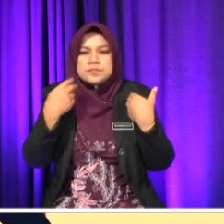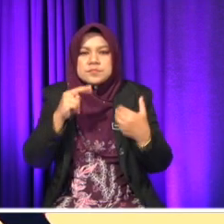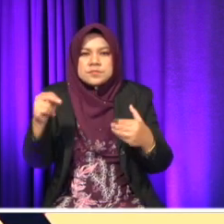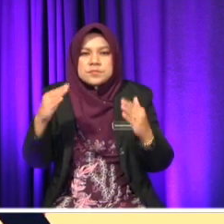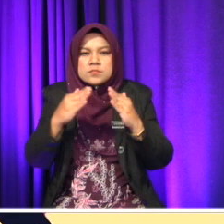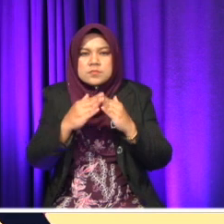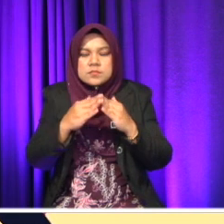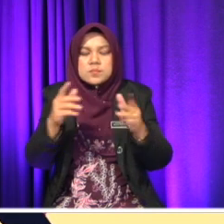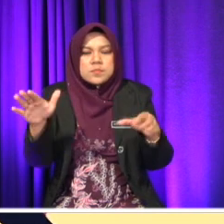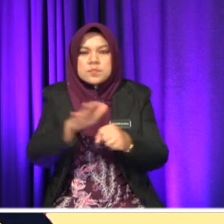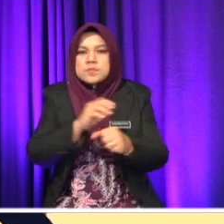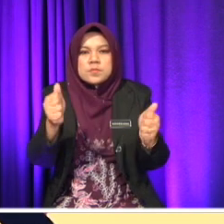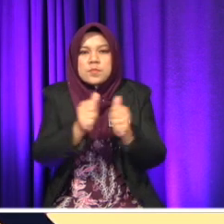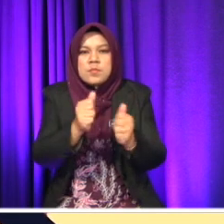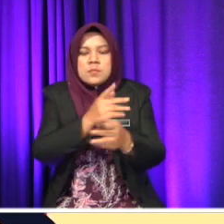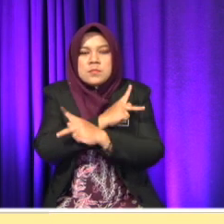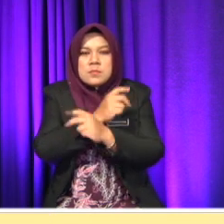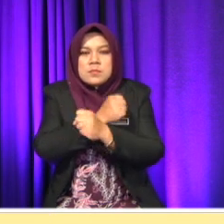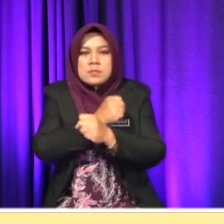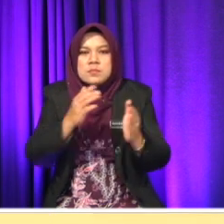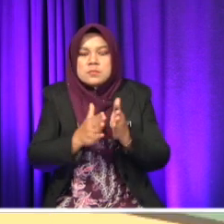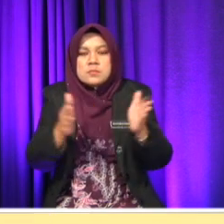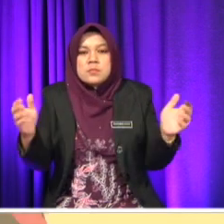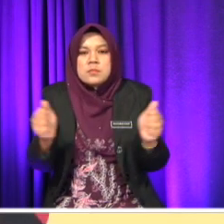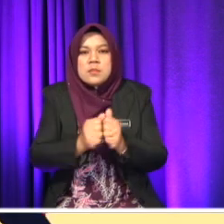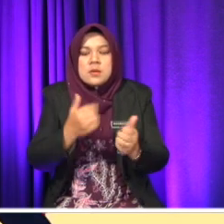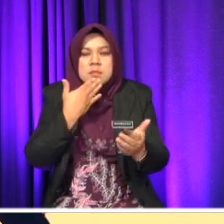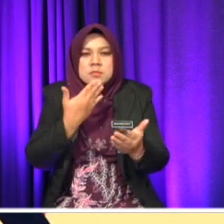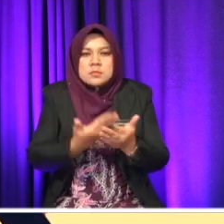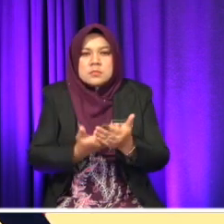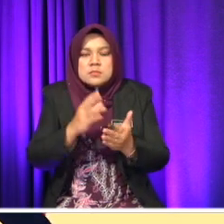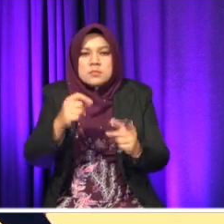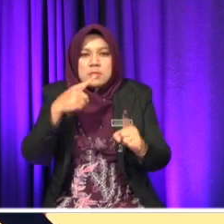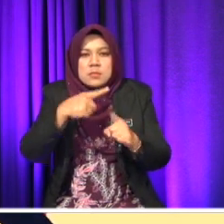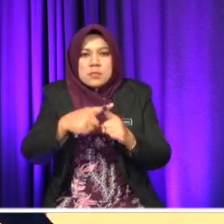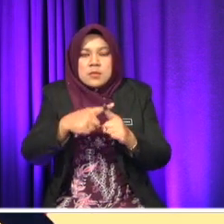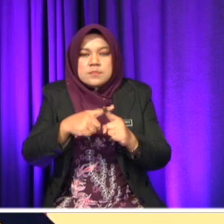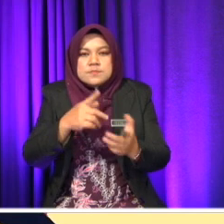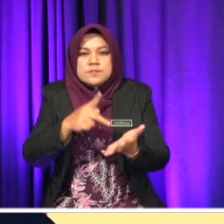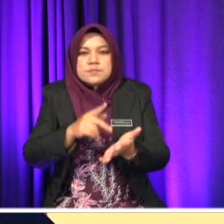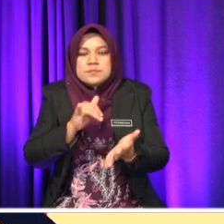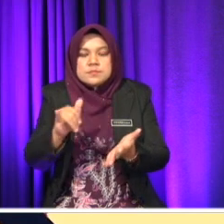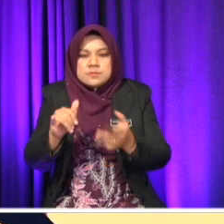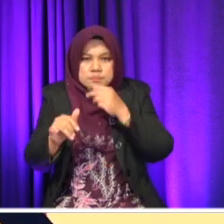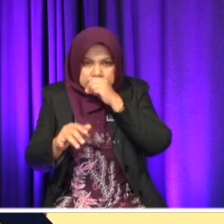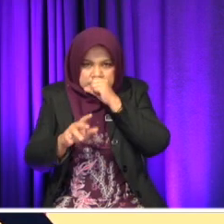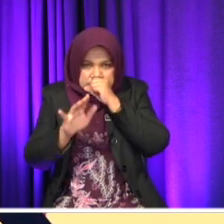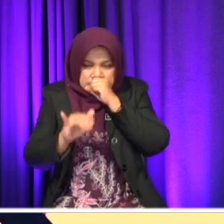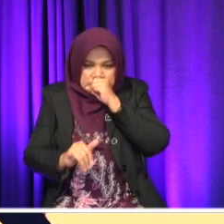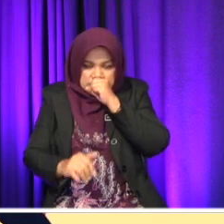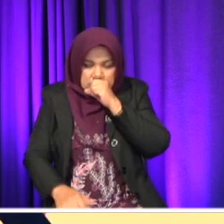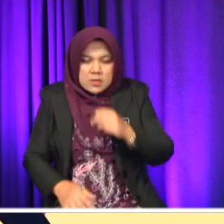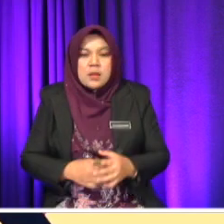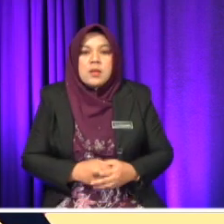penuh nilai kasih sayang anak-anak akan membesar dengan baik dan pemikiran yang positif impaknya generasi yang penyayang dan